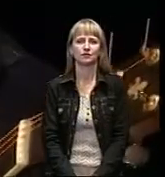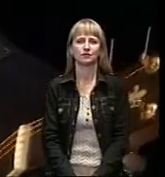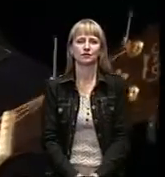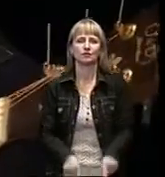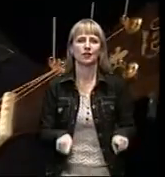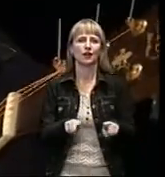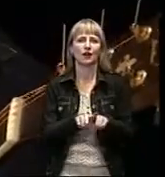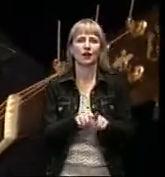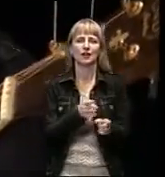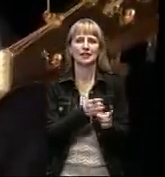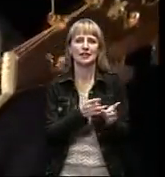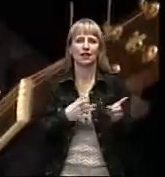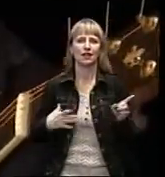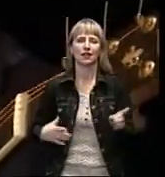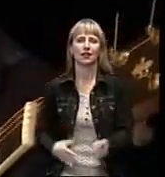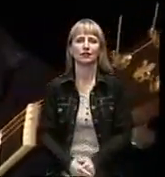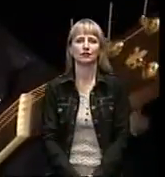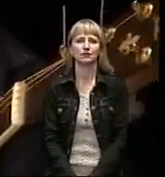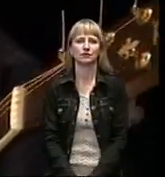мов стріла,